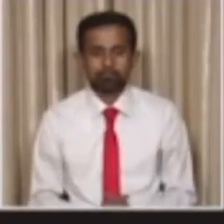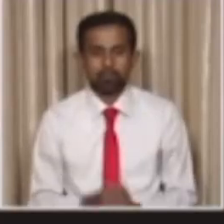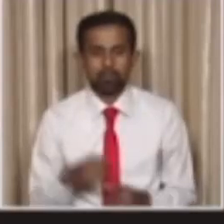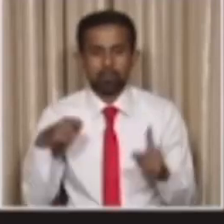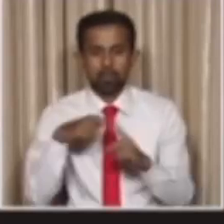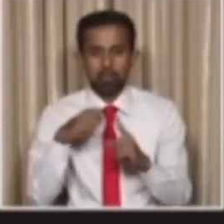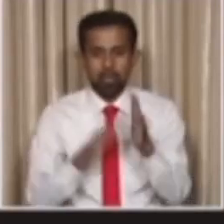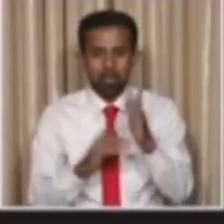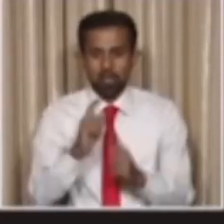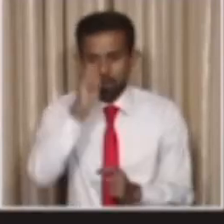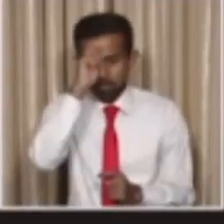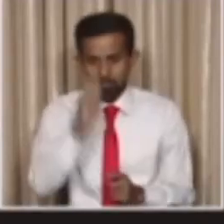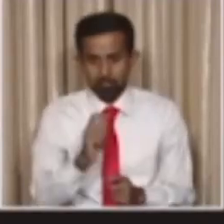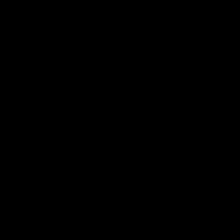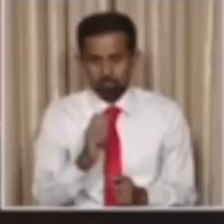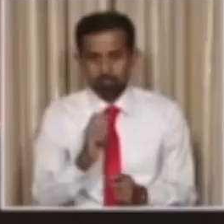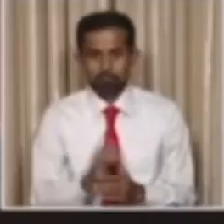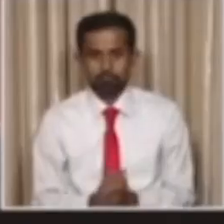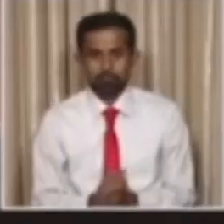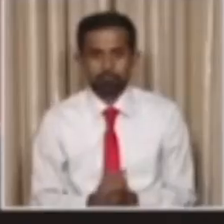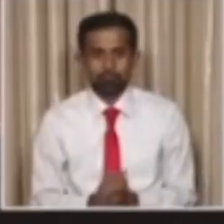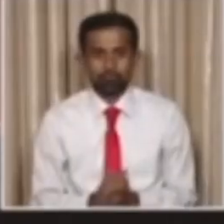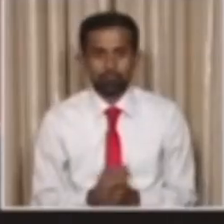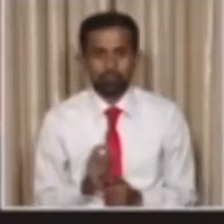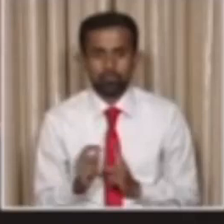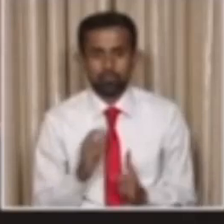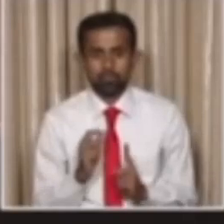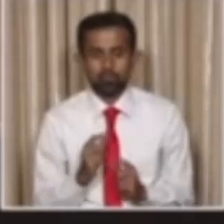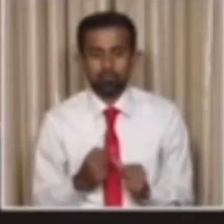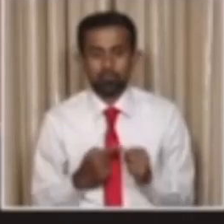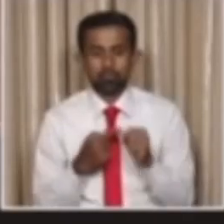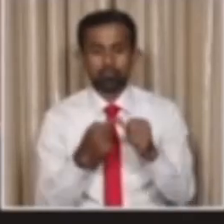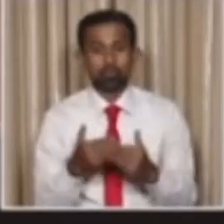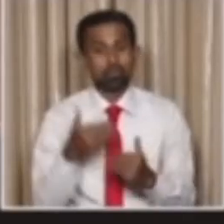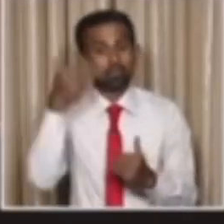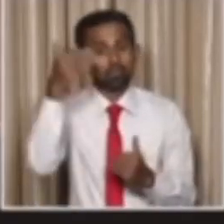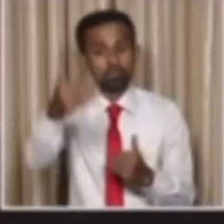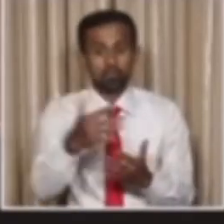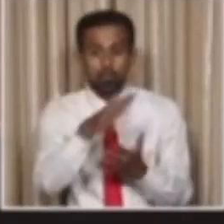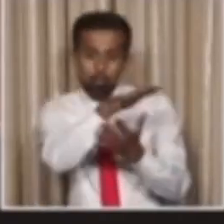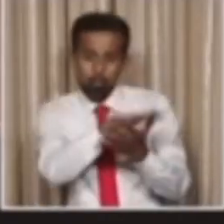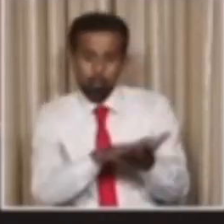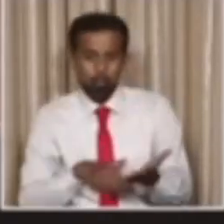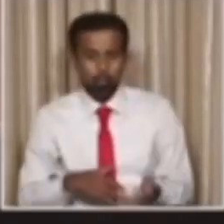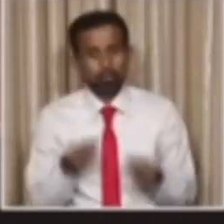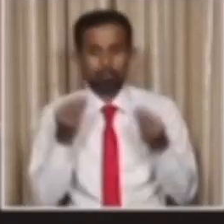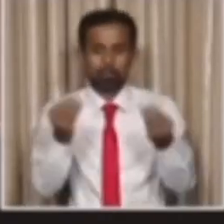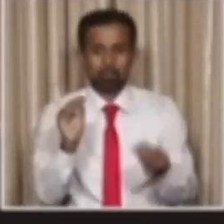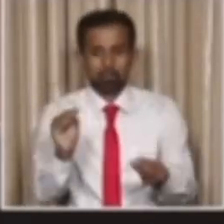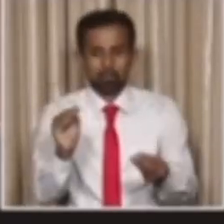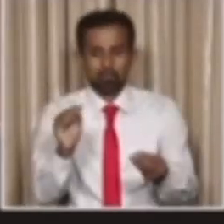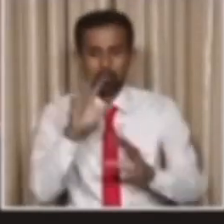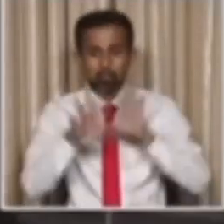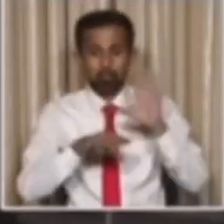කාන්තන එතුමා, ගරු ආසනයේ මන්ත්‍රීතුමනි, මේ සඳහා පිළිතුරක් අපි ඉදිරියේදී සවිස්තරාත්මක පිළිතුරක් ලබා දෙනවා. මෙතුමා අහලා තියෙන